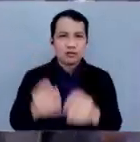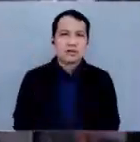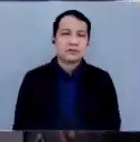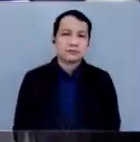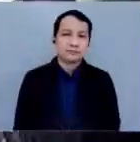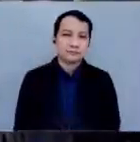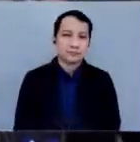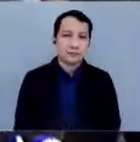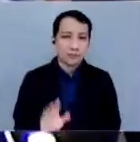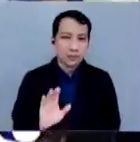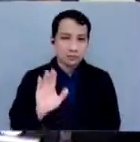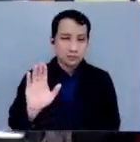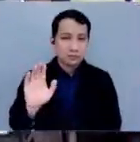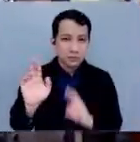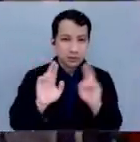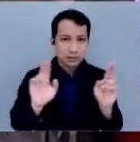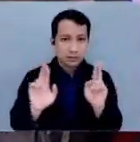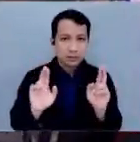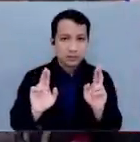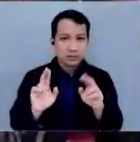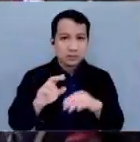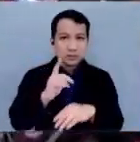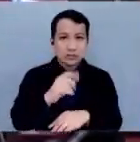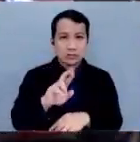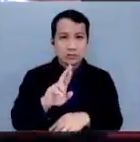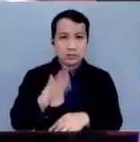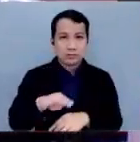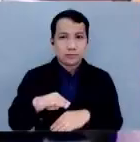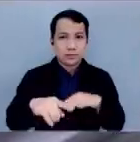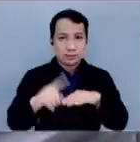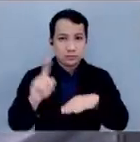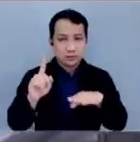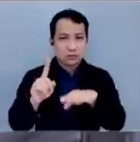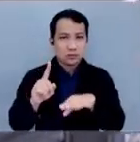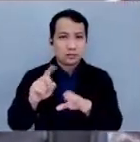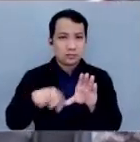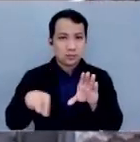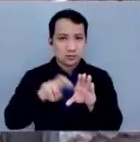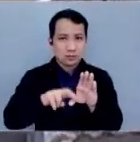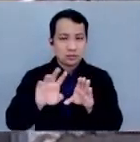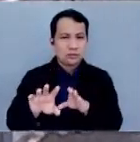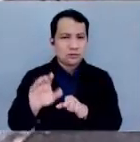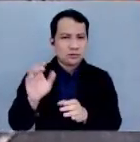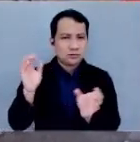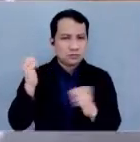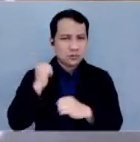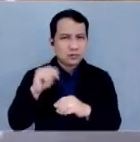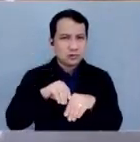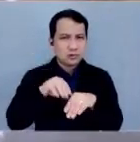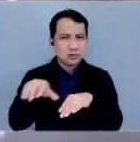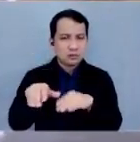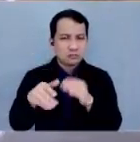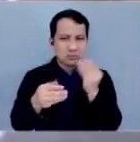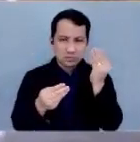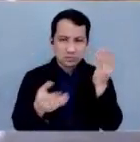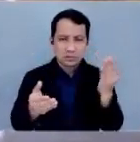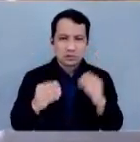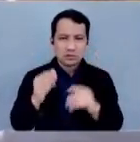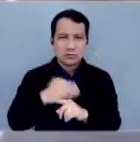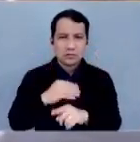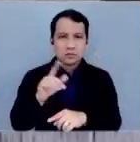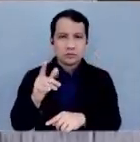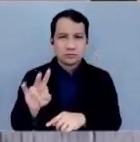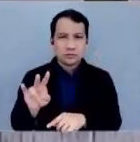Samantala, nakahanda na rin ng Toll Regulatory Board sa pagdagsa ng mga pasahero. Tinatayang dadagsa ang mga motorista sa March 27